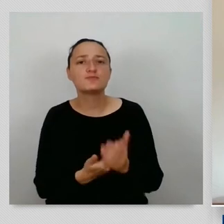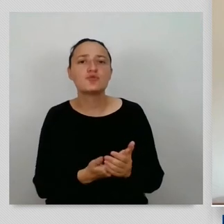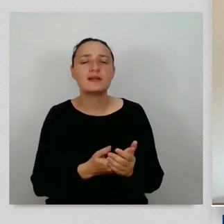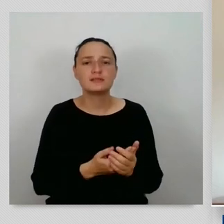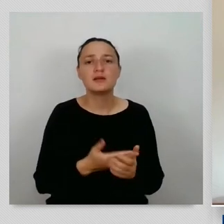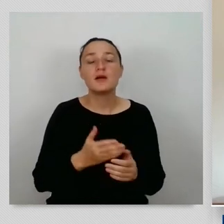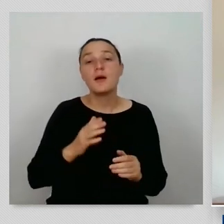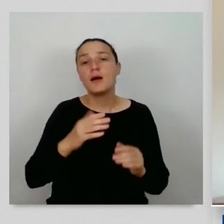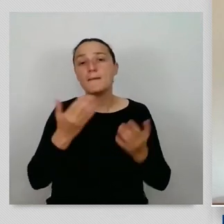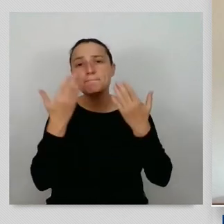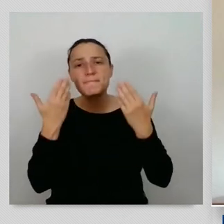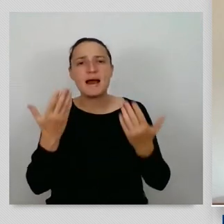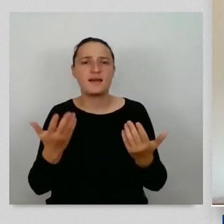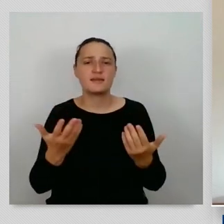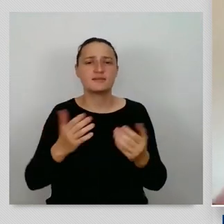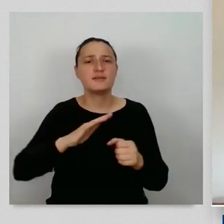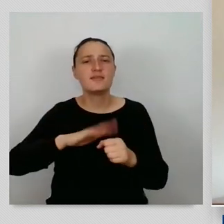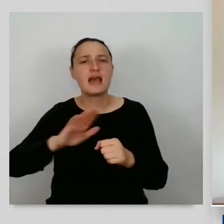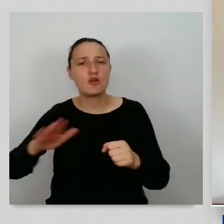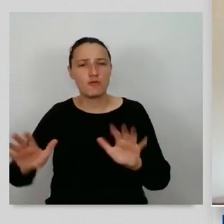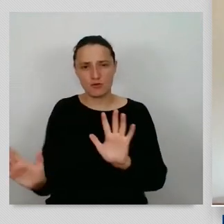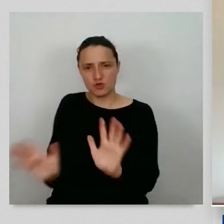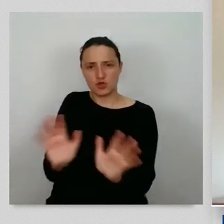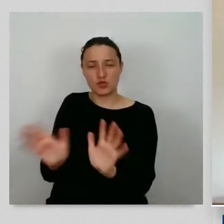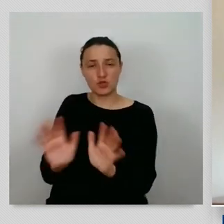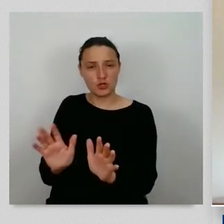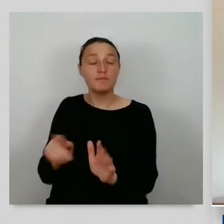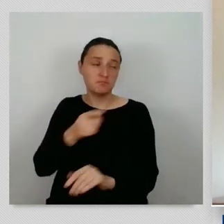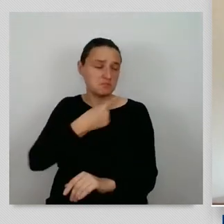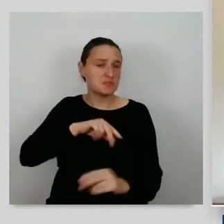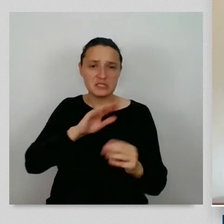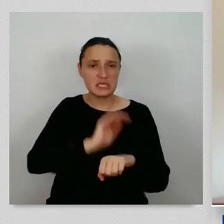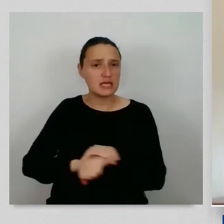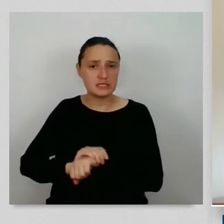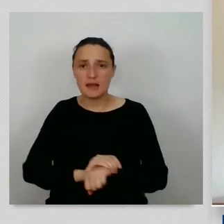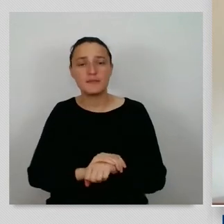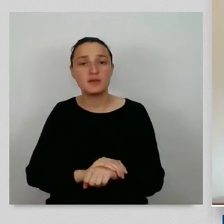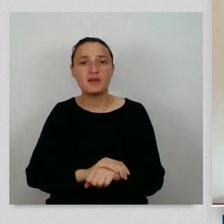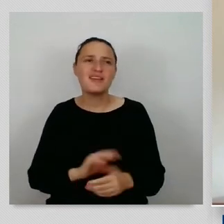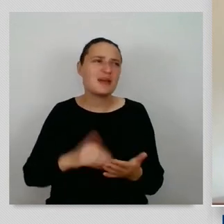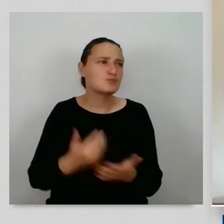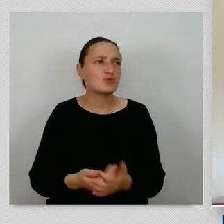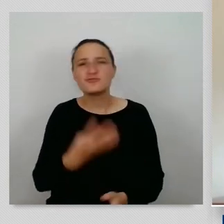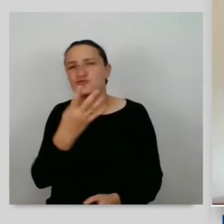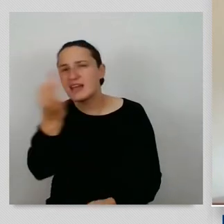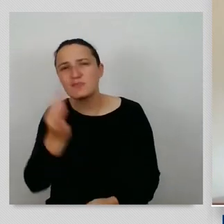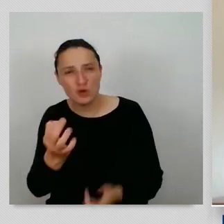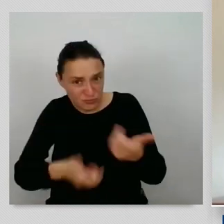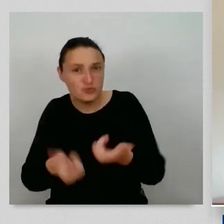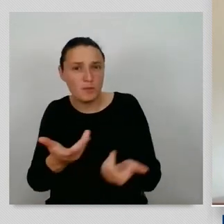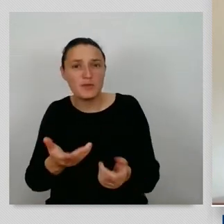parki narodowe. Dlaczego zatem nie moglibyśmy się zgodzić co do tego, że kilka procent, na przykład 4%